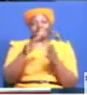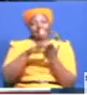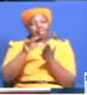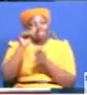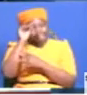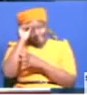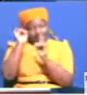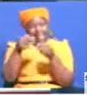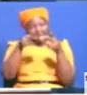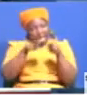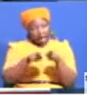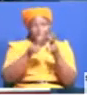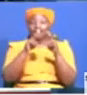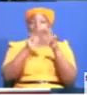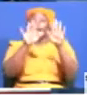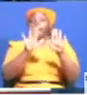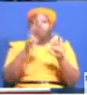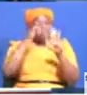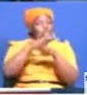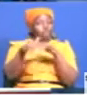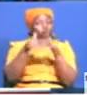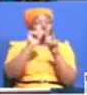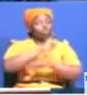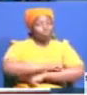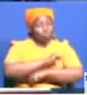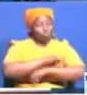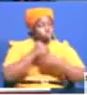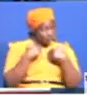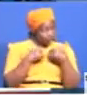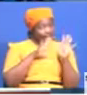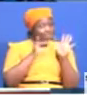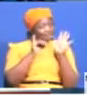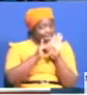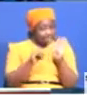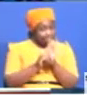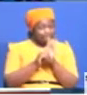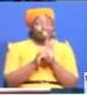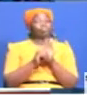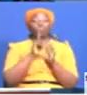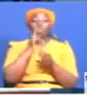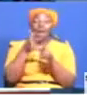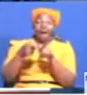learning can happen is important for all schools to identify. So increasing